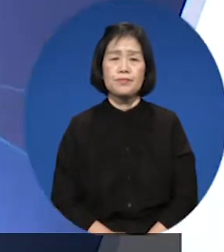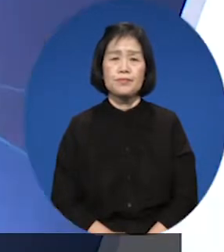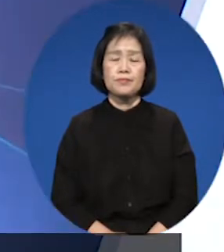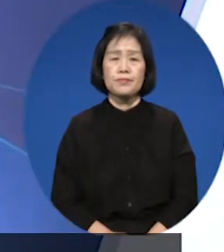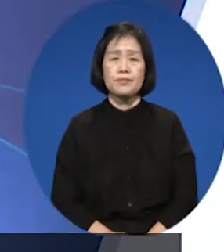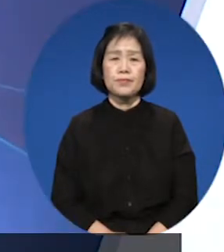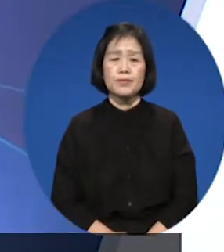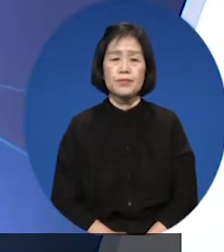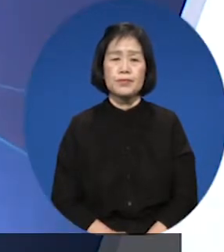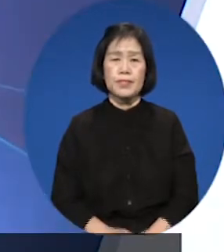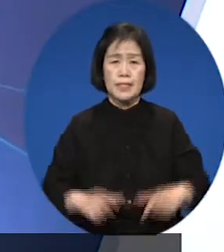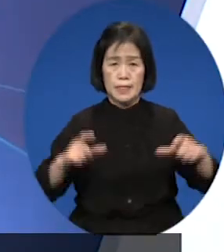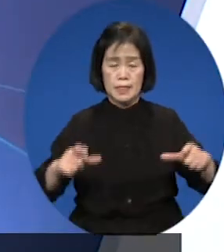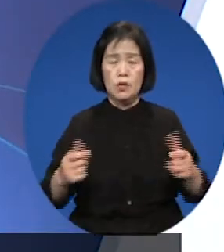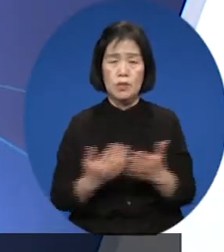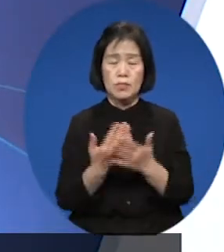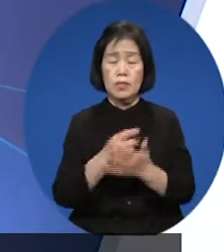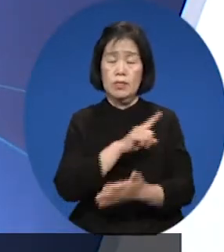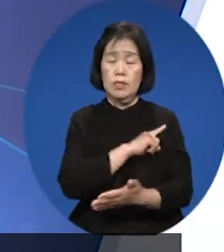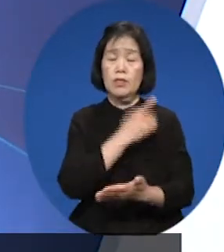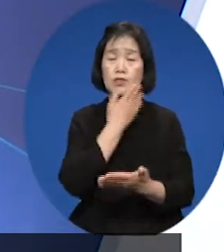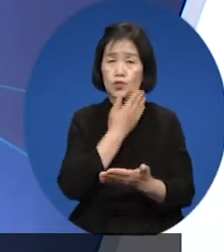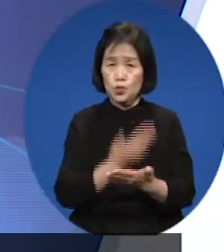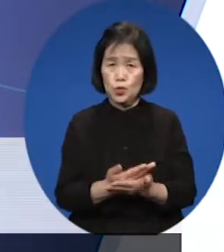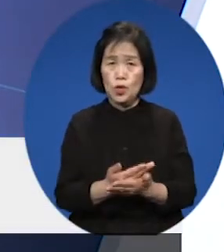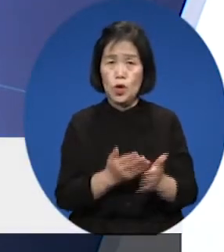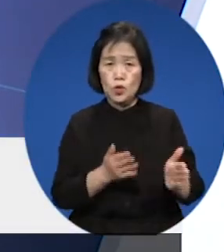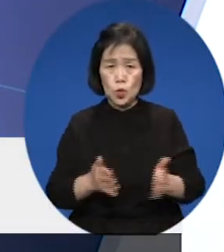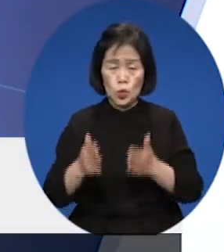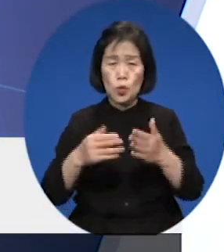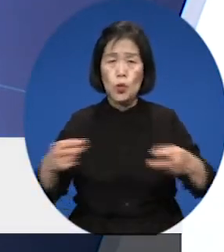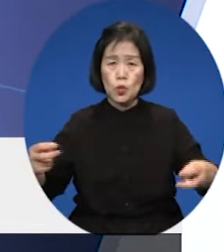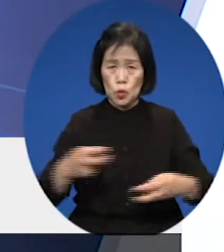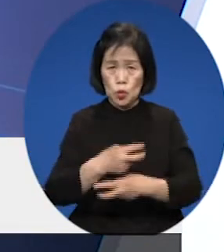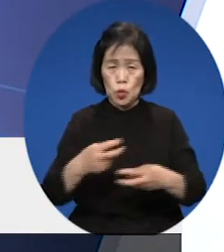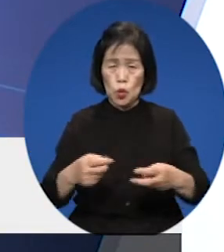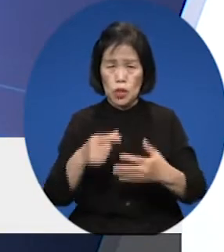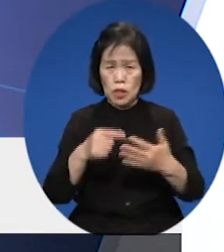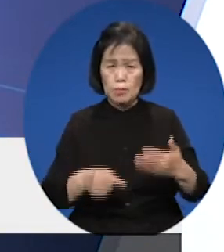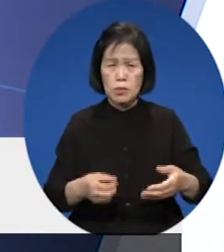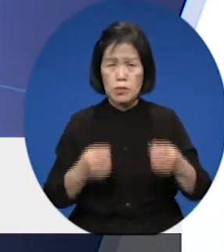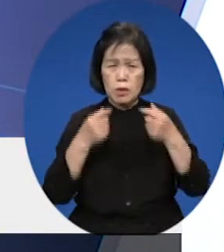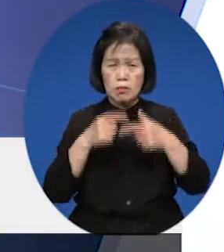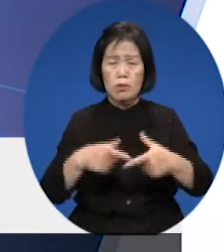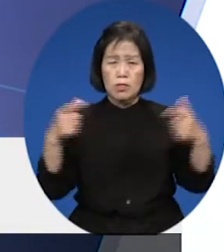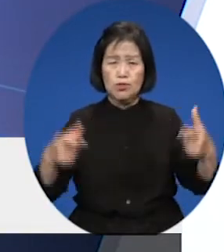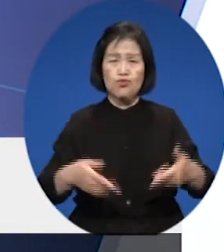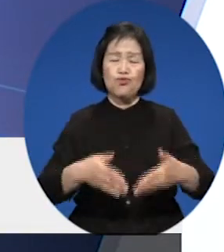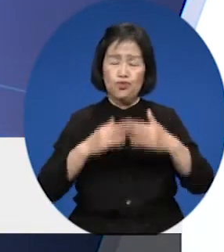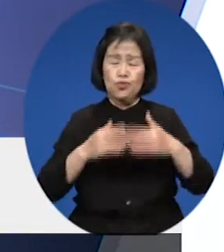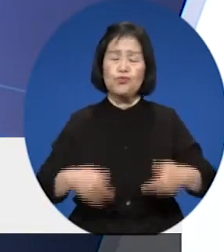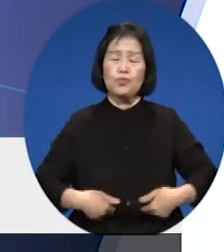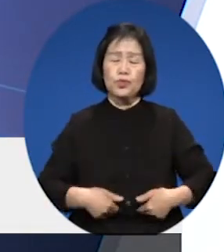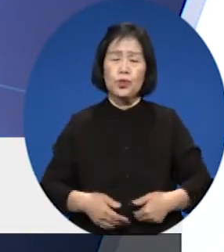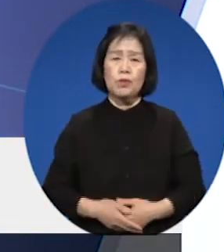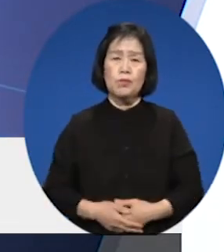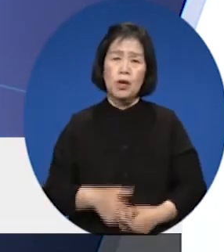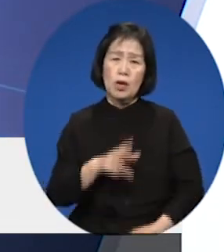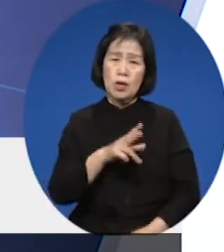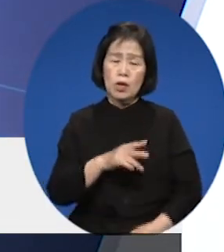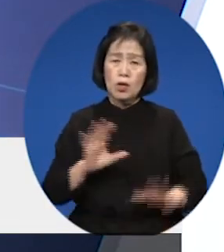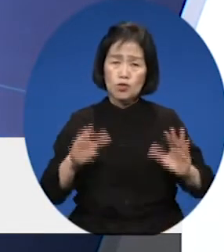먼저 지역 뿍 지역 발전에 가장 중요한 것은 도로 교통 인프라 확충과 구축에 있다고 봅니다 그래서 국회의원